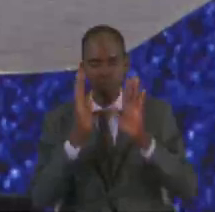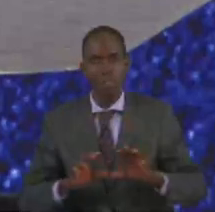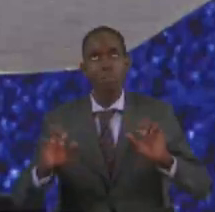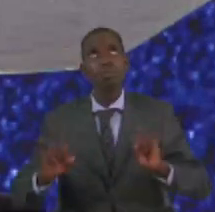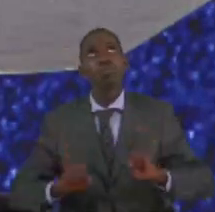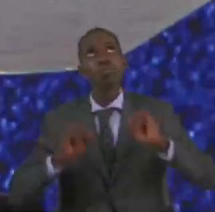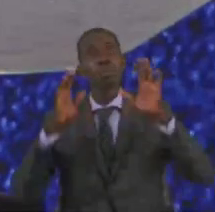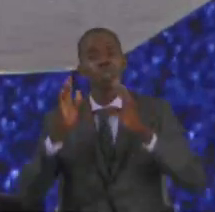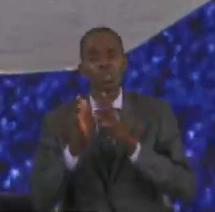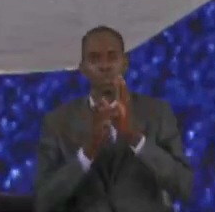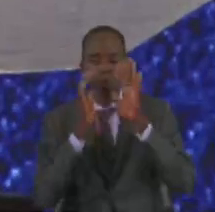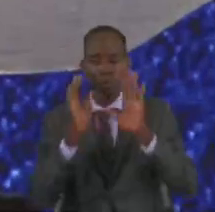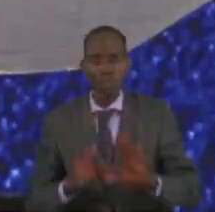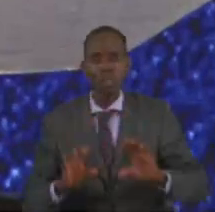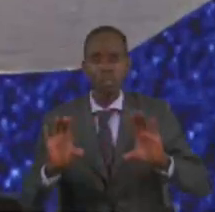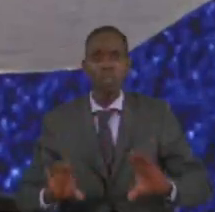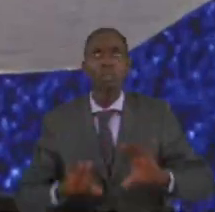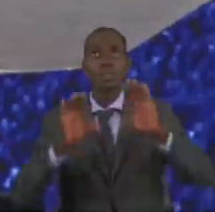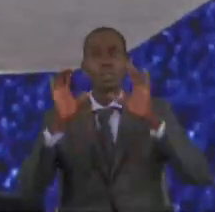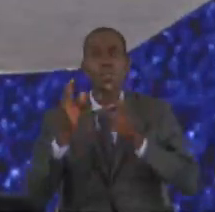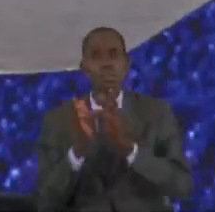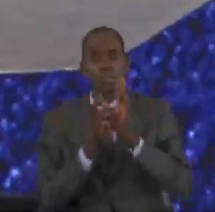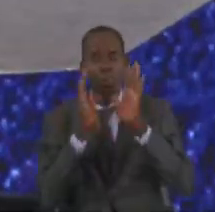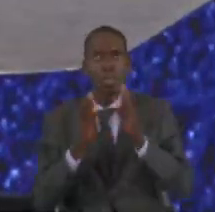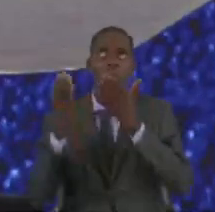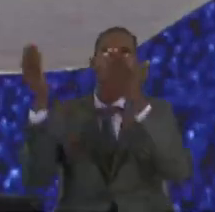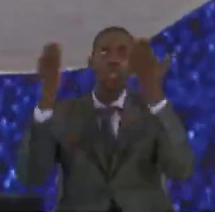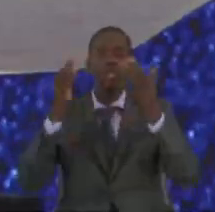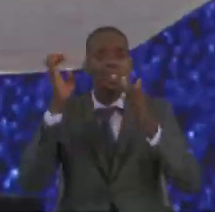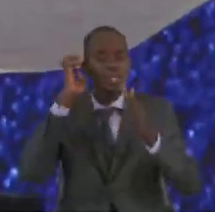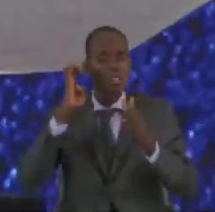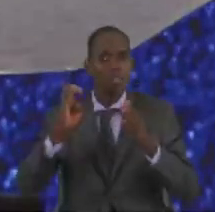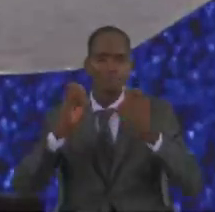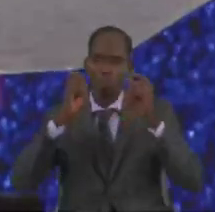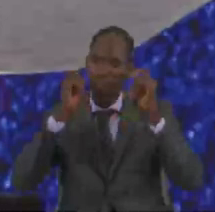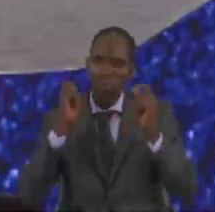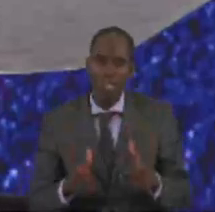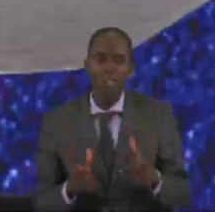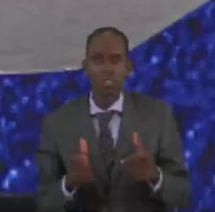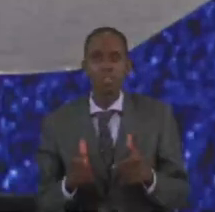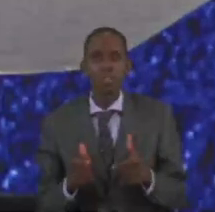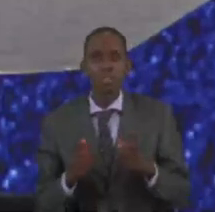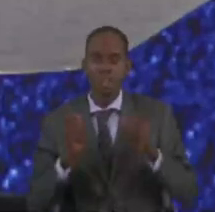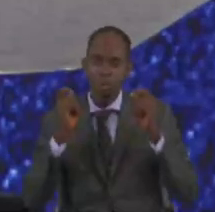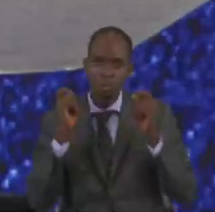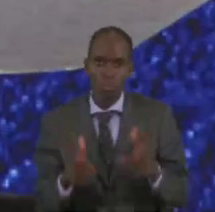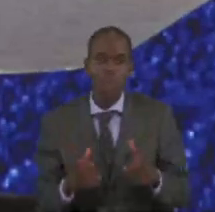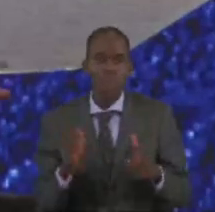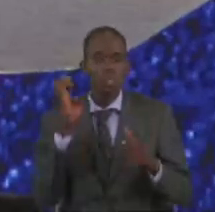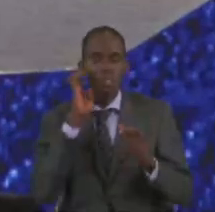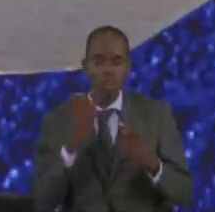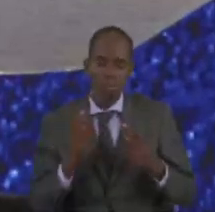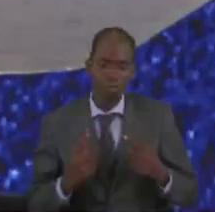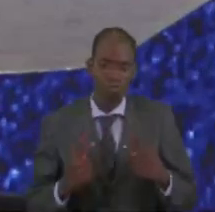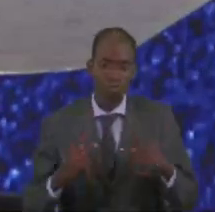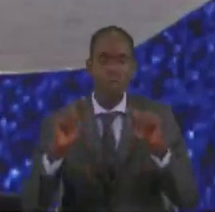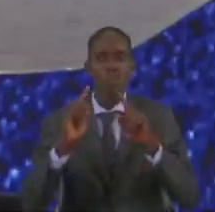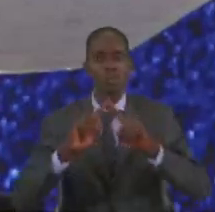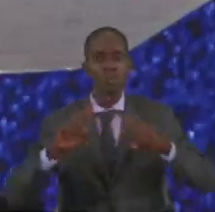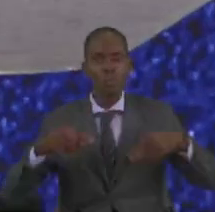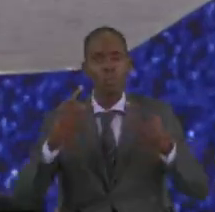n'a pas abandonné sa vie chrétienne, sa consécration chrétienne, son service chrétien, tout est